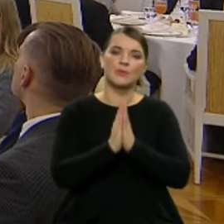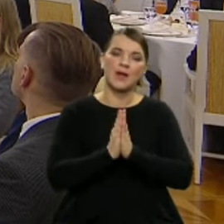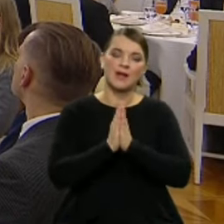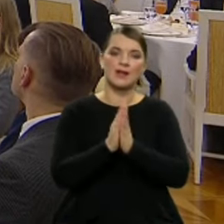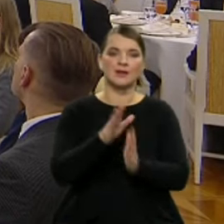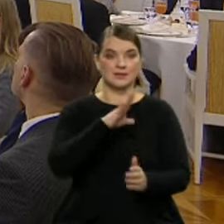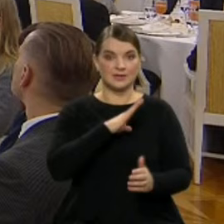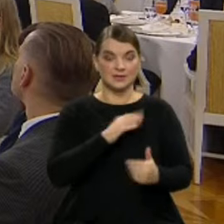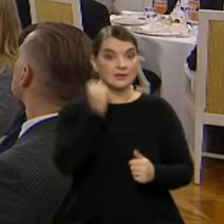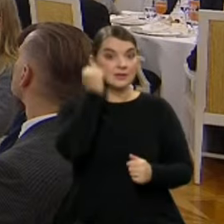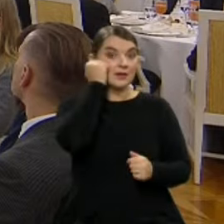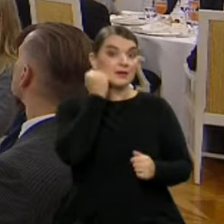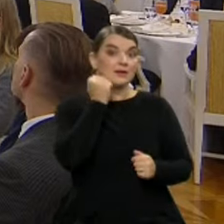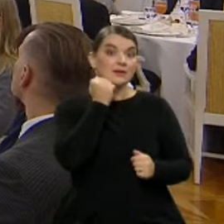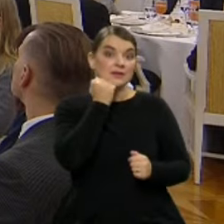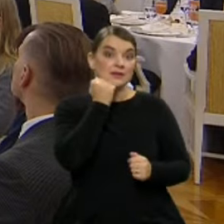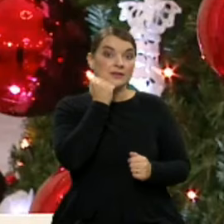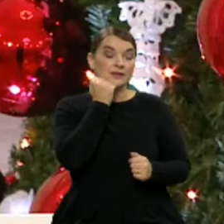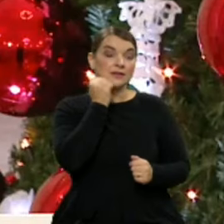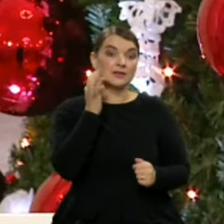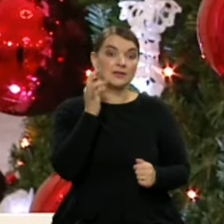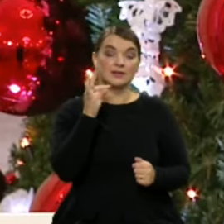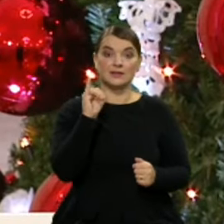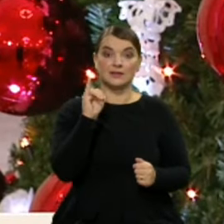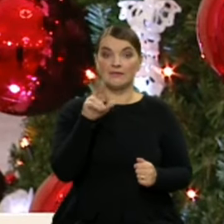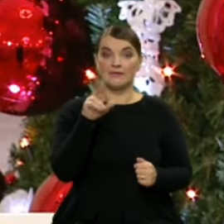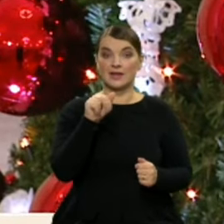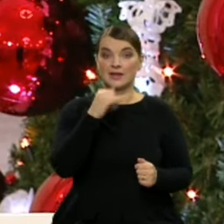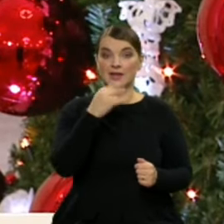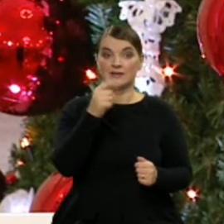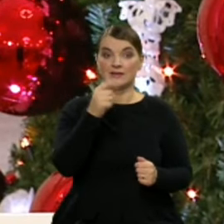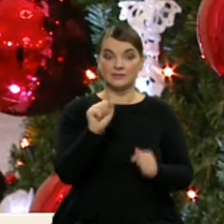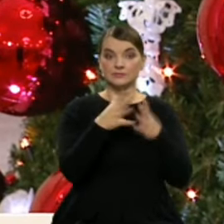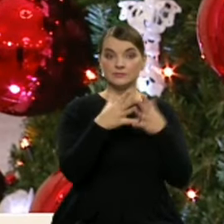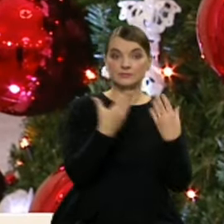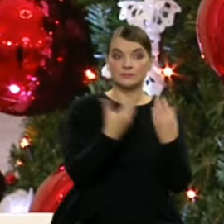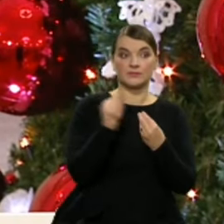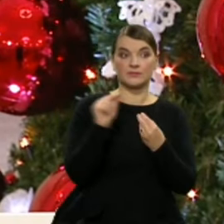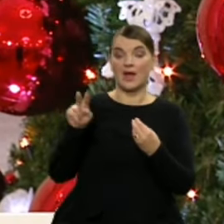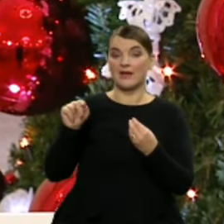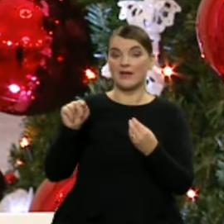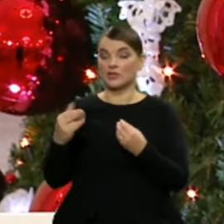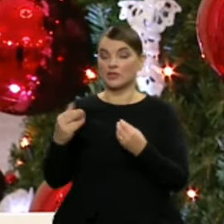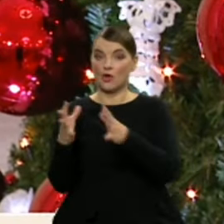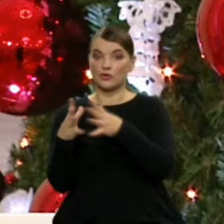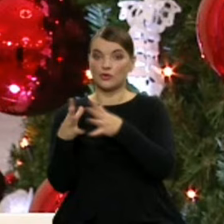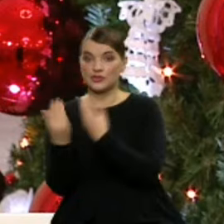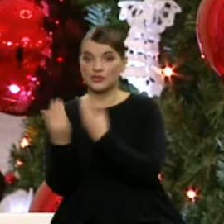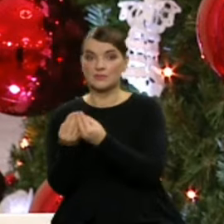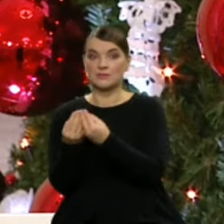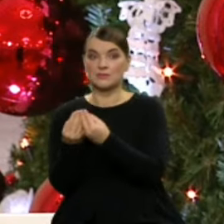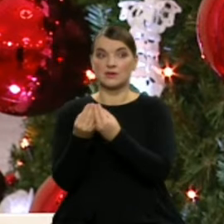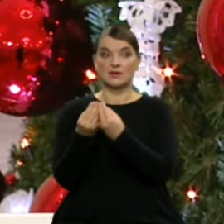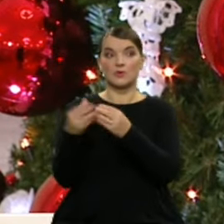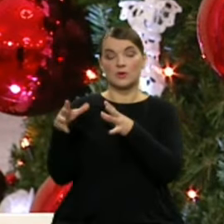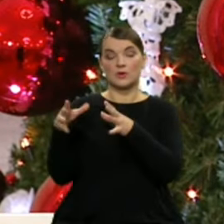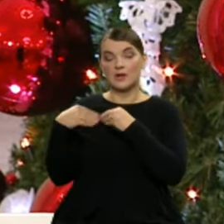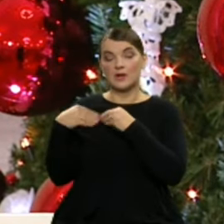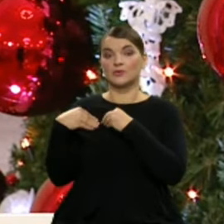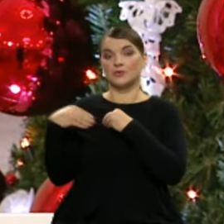mus. Ir dėkoju dar Tiberiados šeimom ir Pavilnio šeimoms, su kuriom kartu mes keliaujam